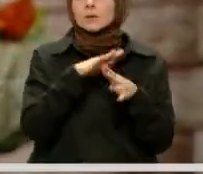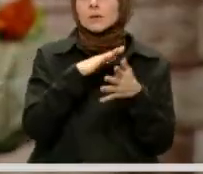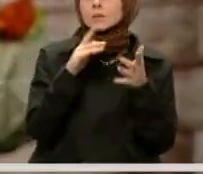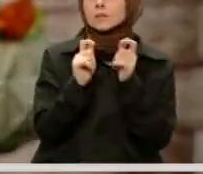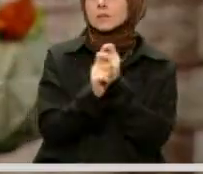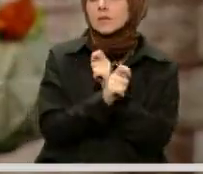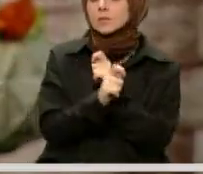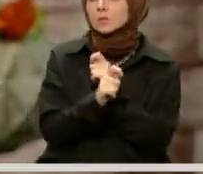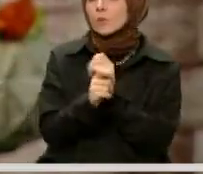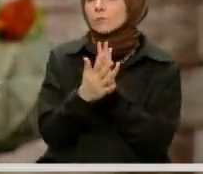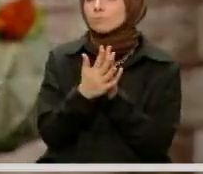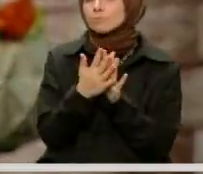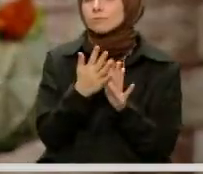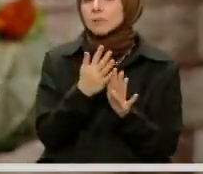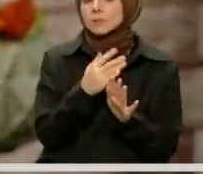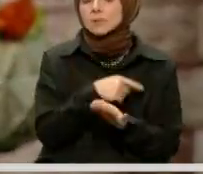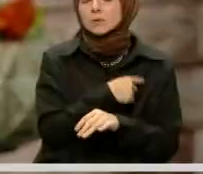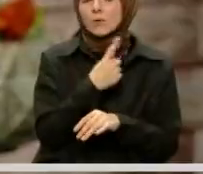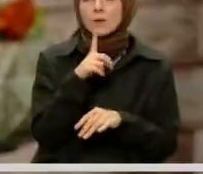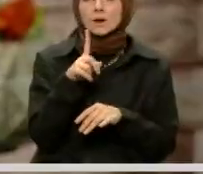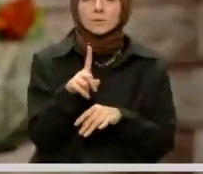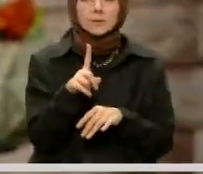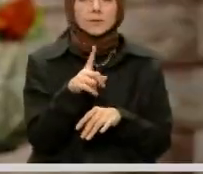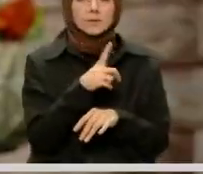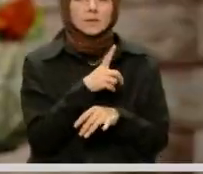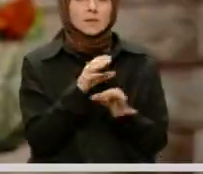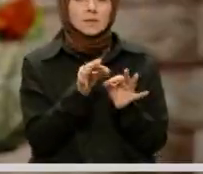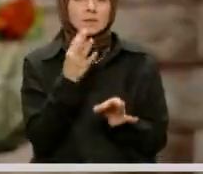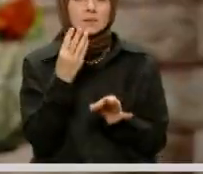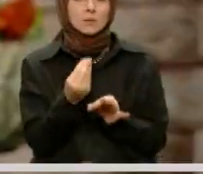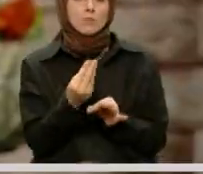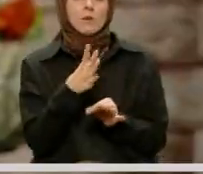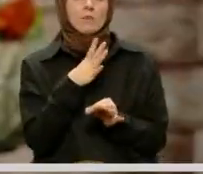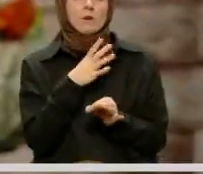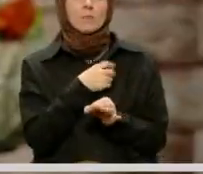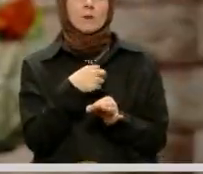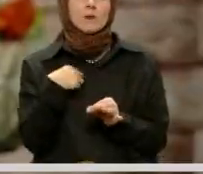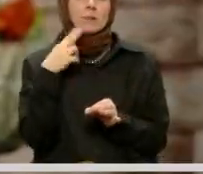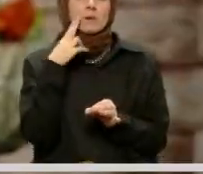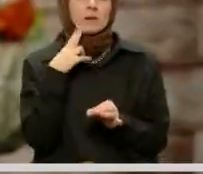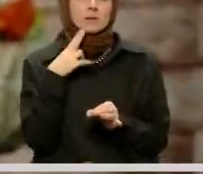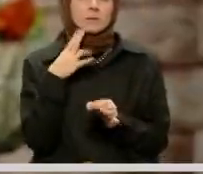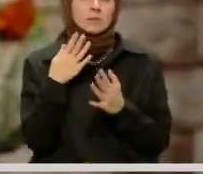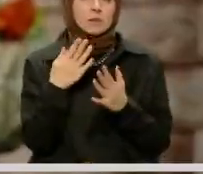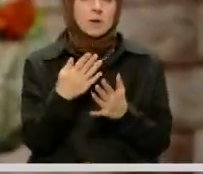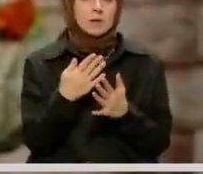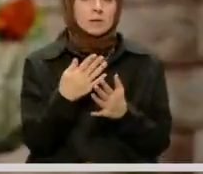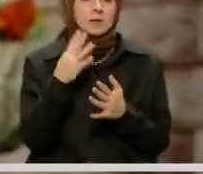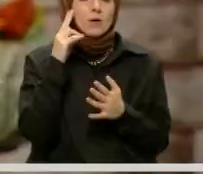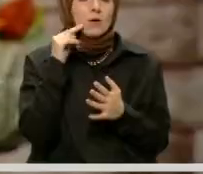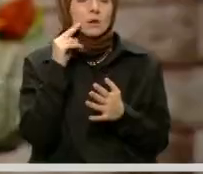dönüştürüyor? Sıradan bir beşerdi Efendimiz. Sıradan bir beşer derken sakın bizi izleyen kardeşlerimiz yanlış anlamasın.